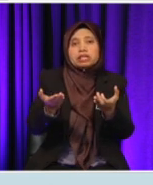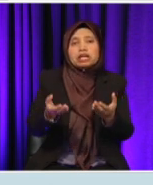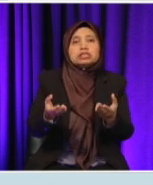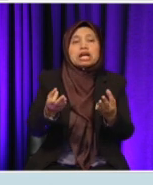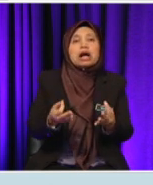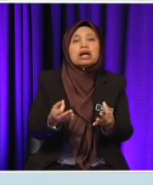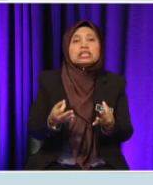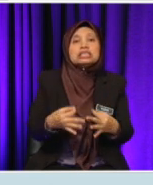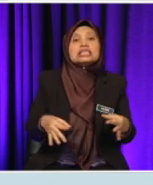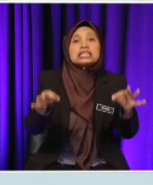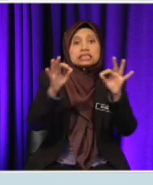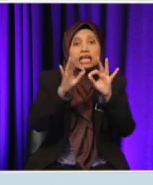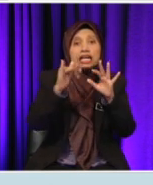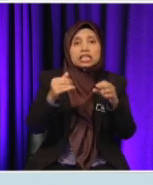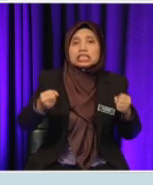tersebut